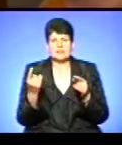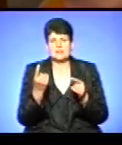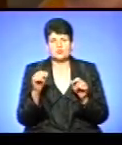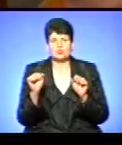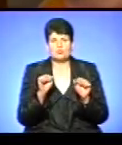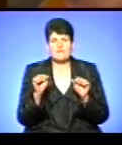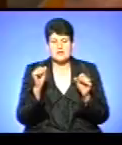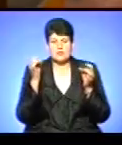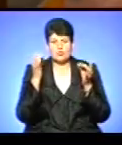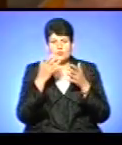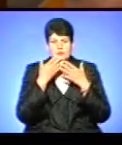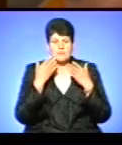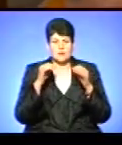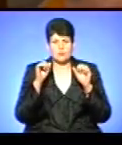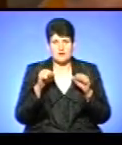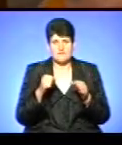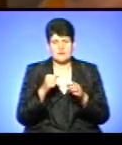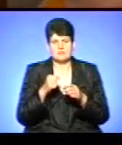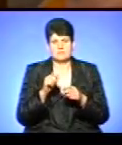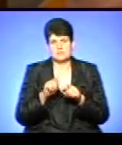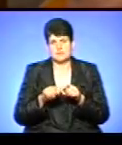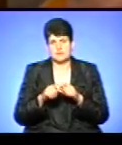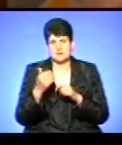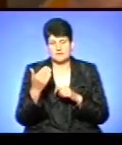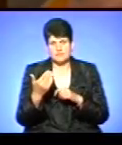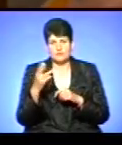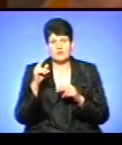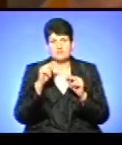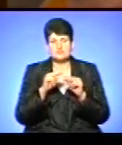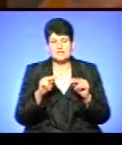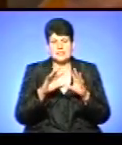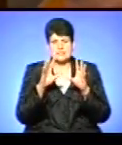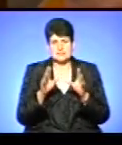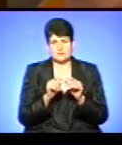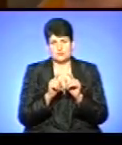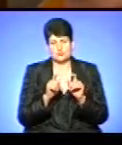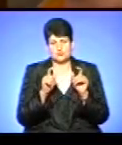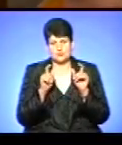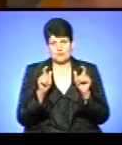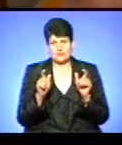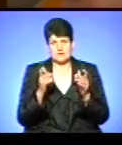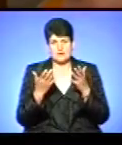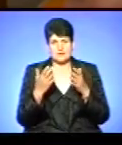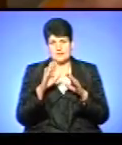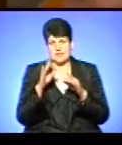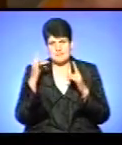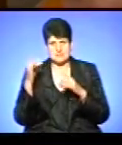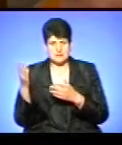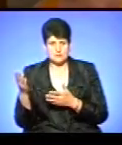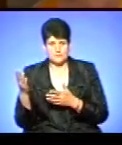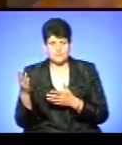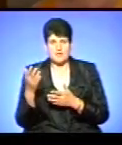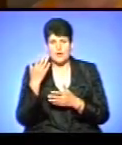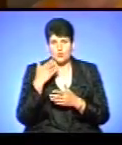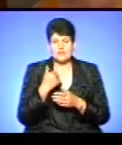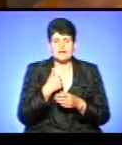управління культури не мало права атестувати, так як ви вчителі загальноосвітнього закладу, але не мистецького. Коли